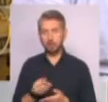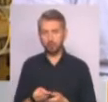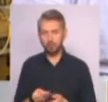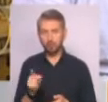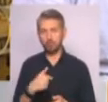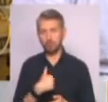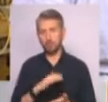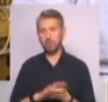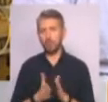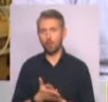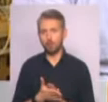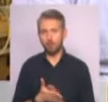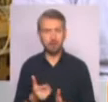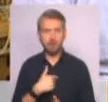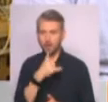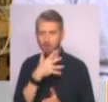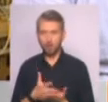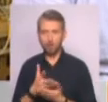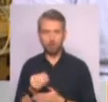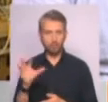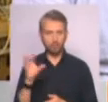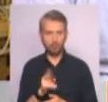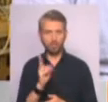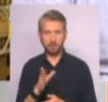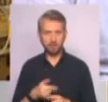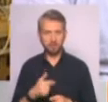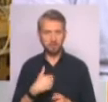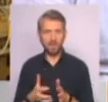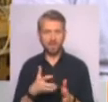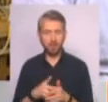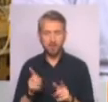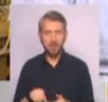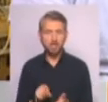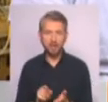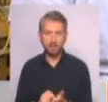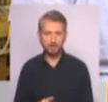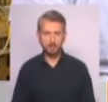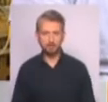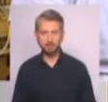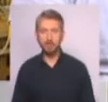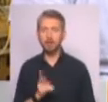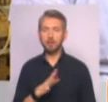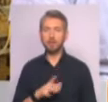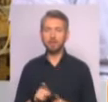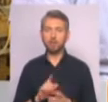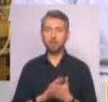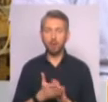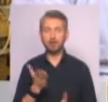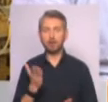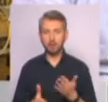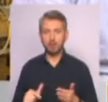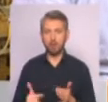мне положено. Я же не могу оплачивать всю квартиру, это мне не хватит даже той пенсии. Как быть в такой ситуации, если опять